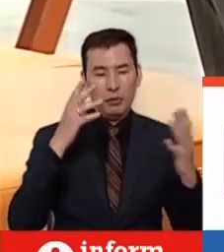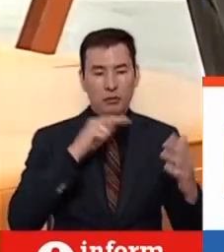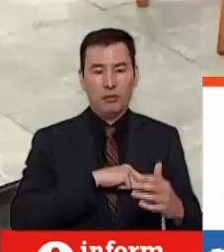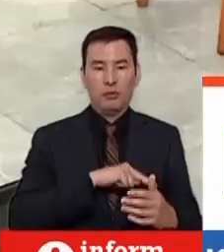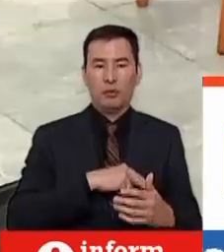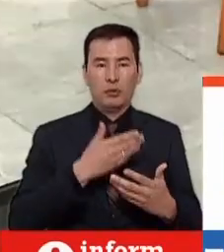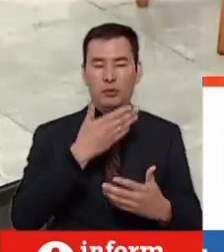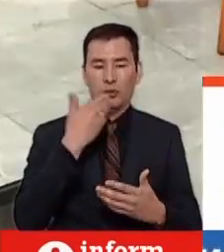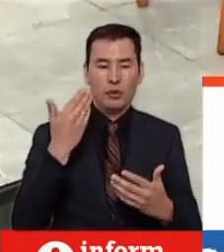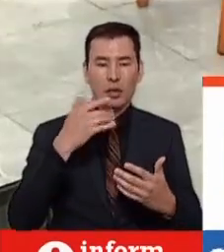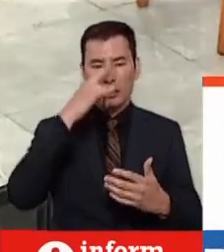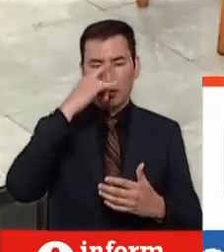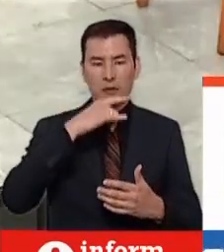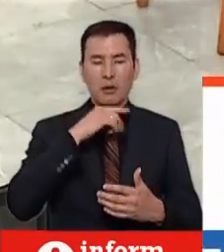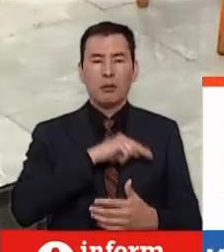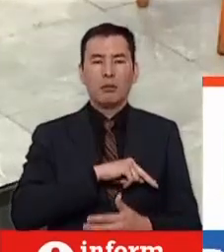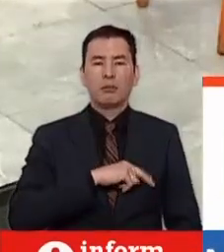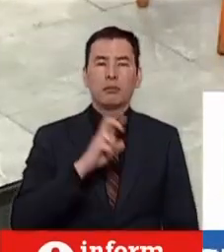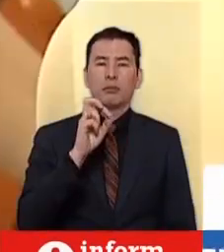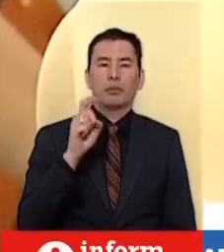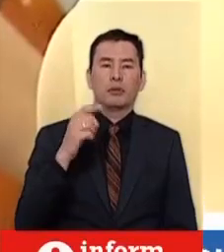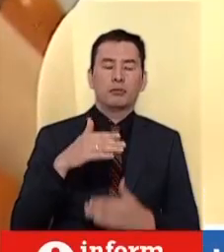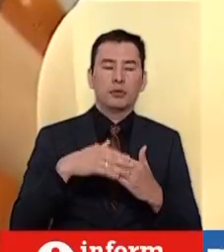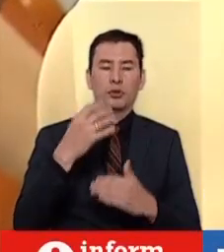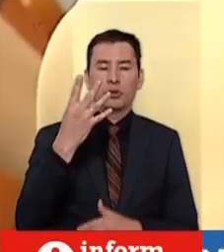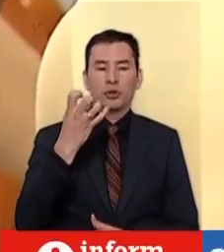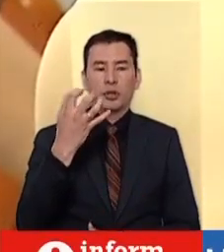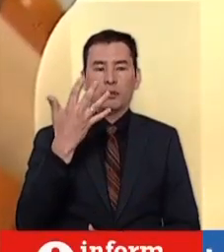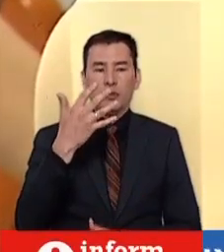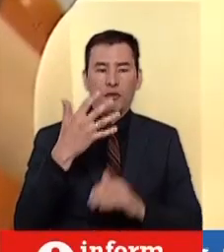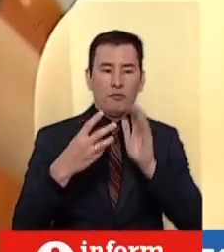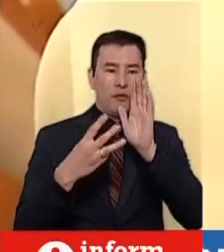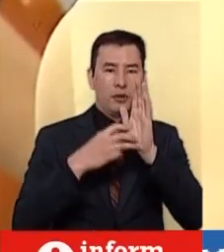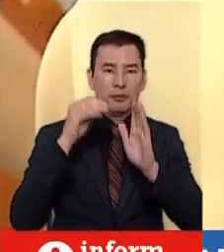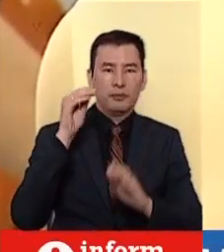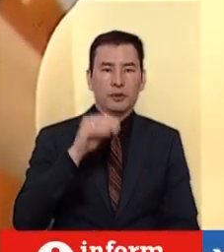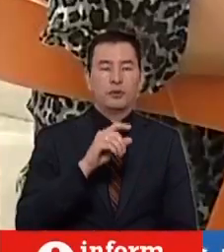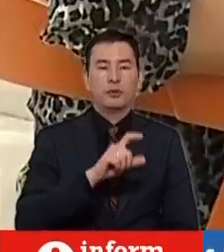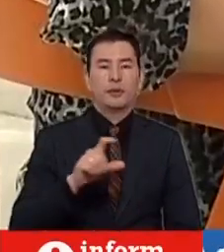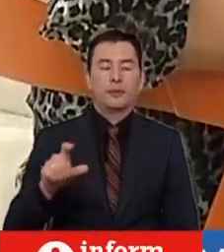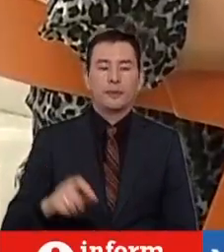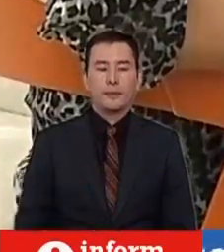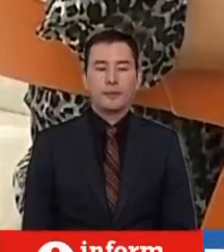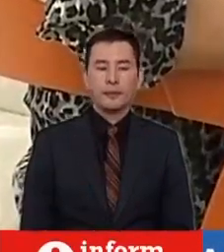нетрудоустроенных. Всего в Казахстане безработных граждан 458 тысяч человек. Еламан Раймбеков, Сергей Шуйский, Информбюро.